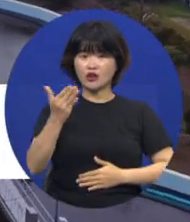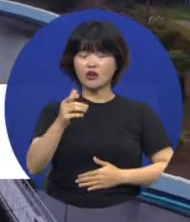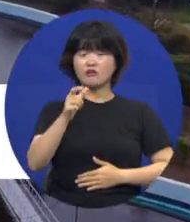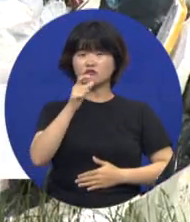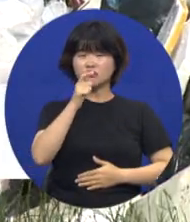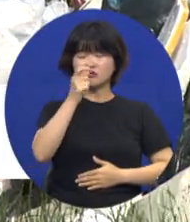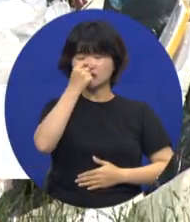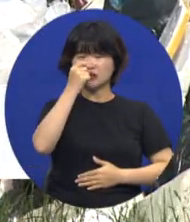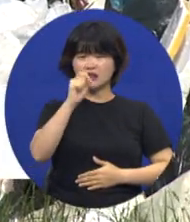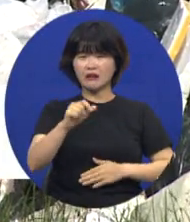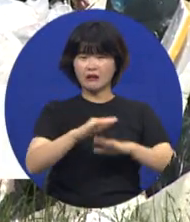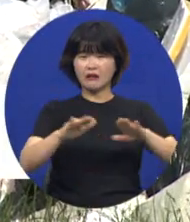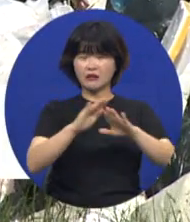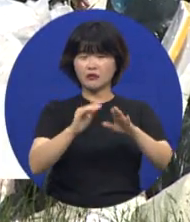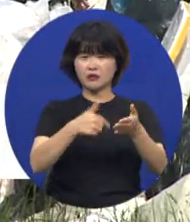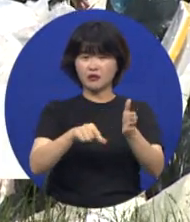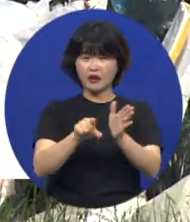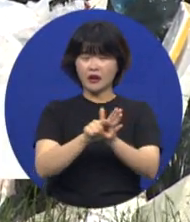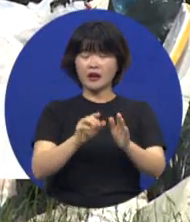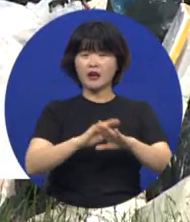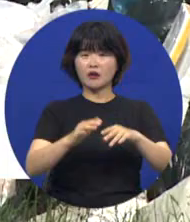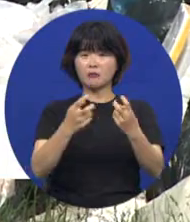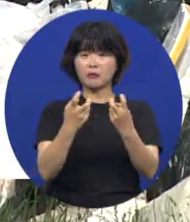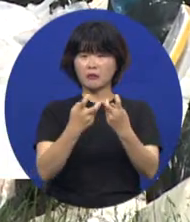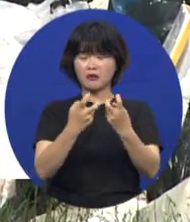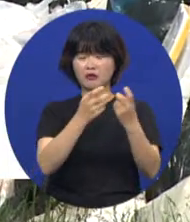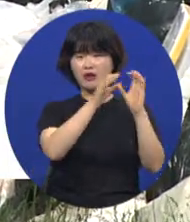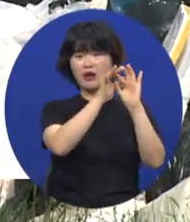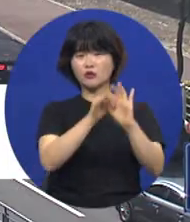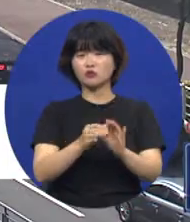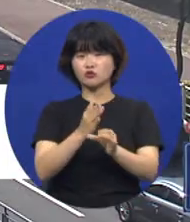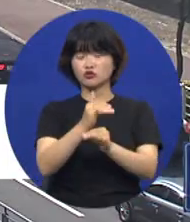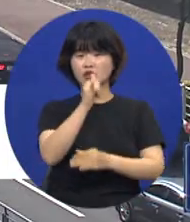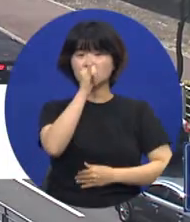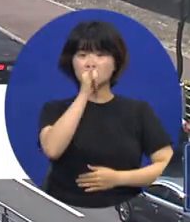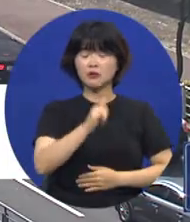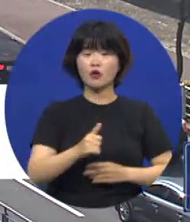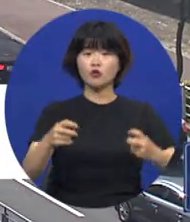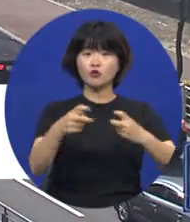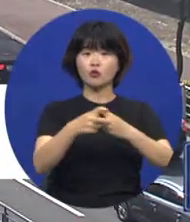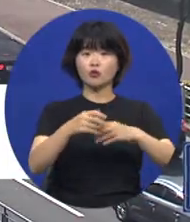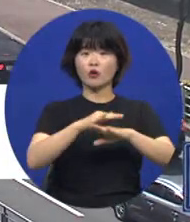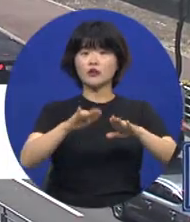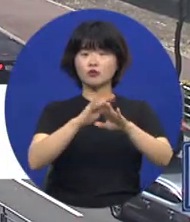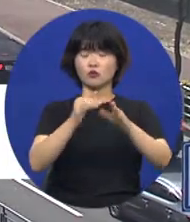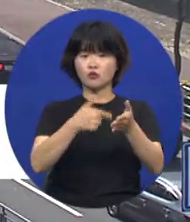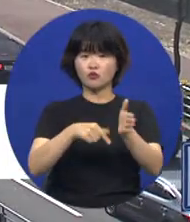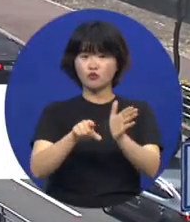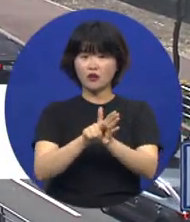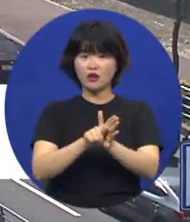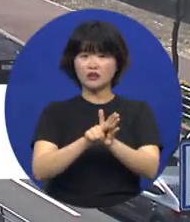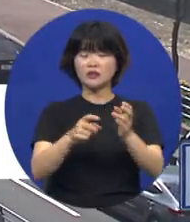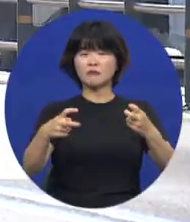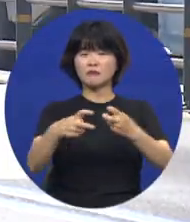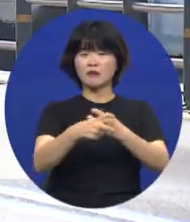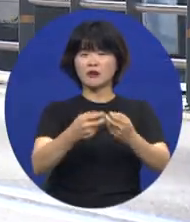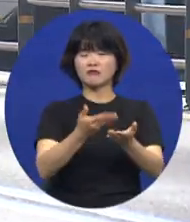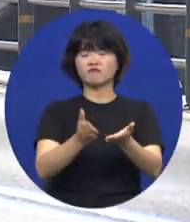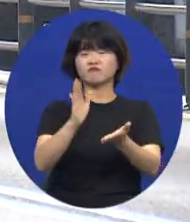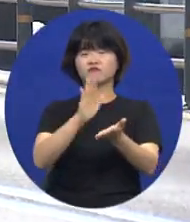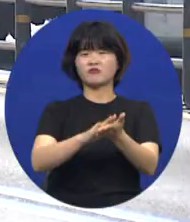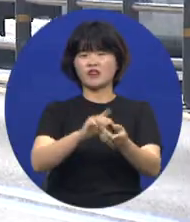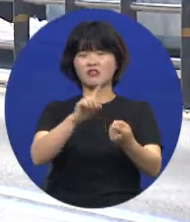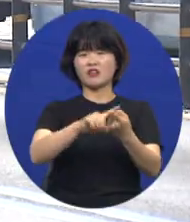하수와 쓰레기 대란을 해결하기 위한 대책은 여전히 진행 중이고 교통난 해소를 위한 대중교통 체계